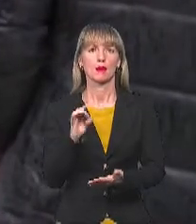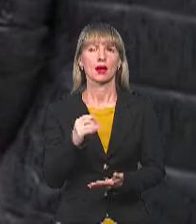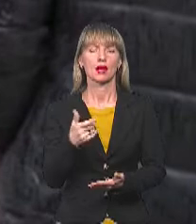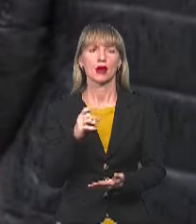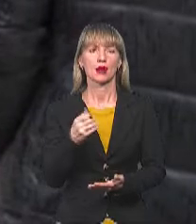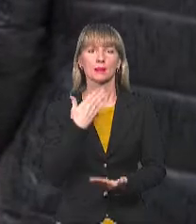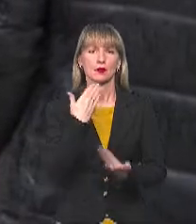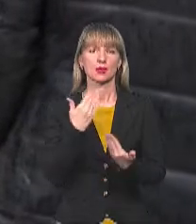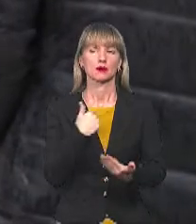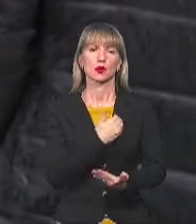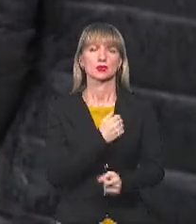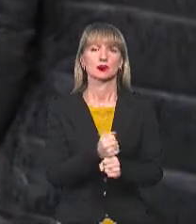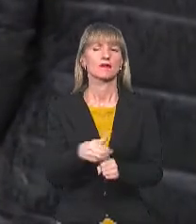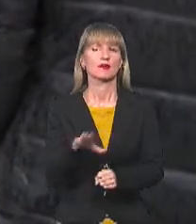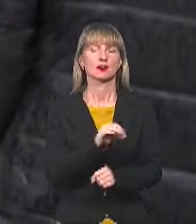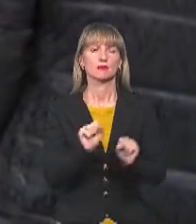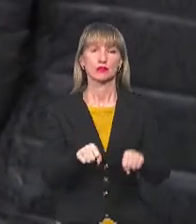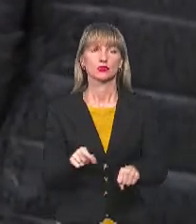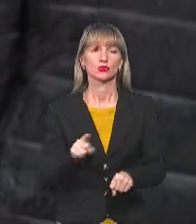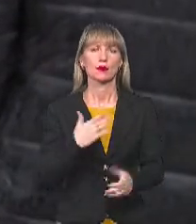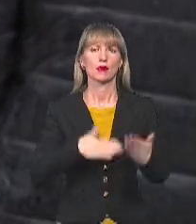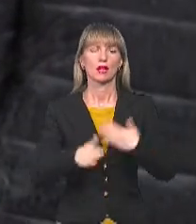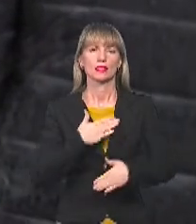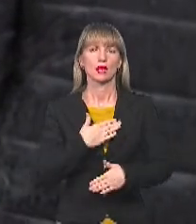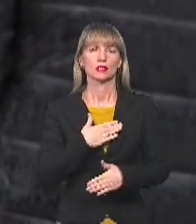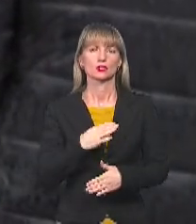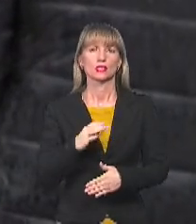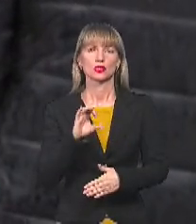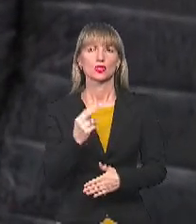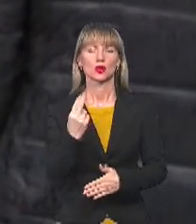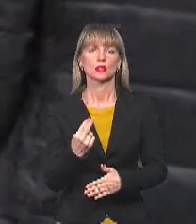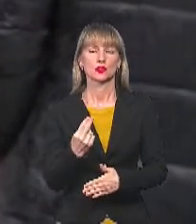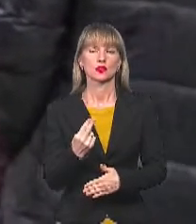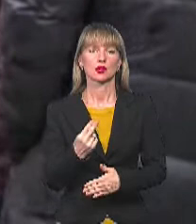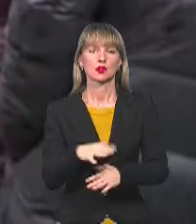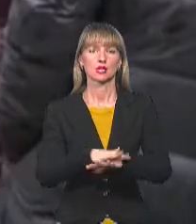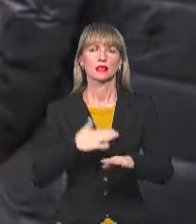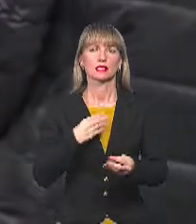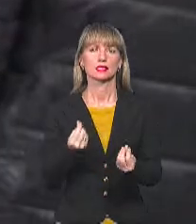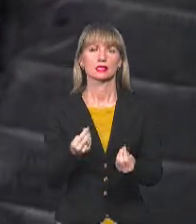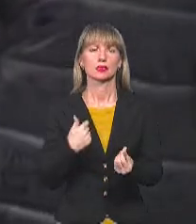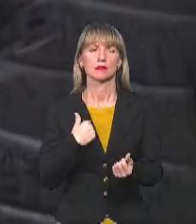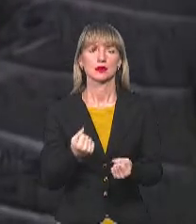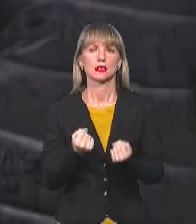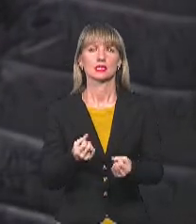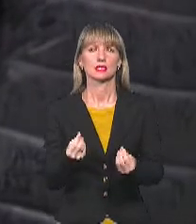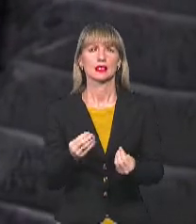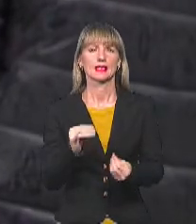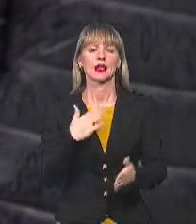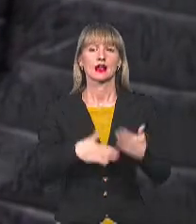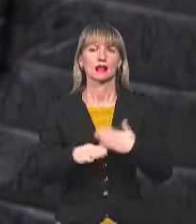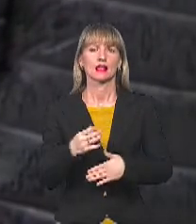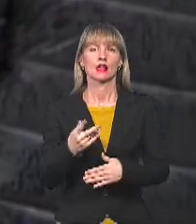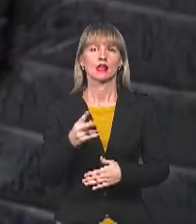Ми намагаємось робити все можливе, аби порадувати наше соціальне населення нашими цінами. Ми стримуємо ціни, це радує мене та людей.